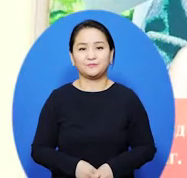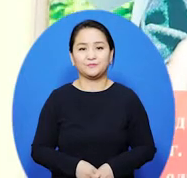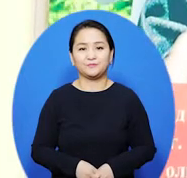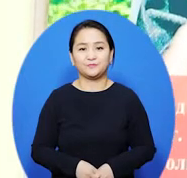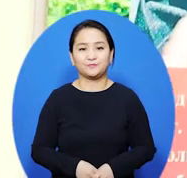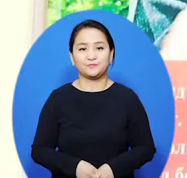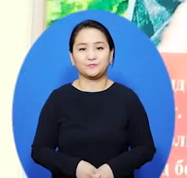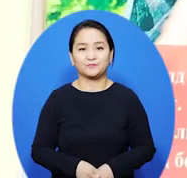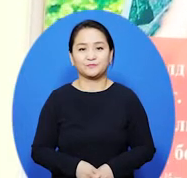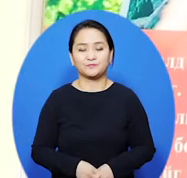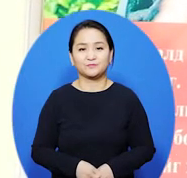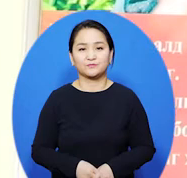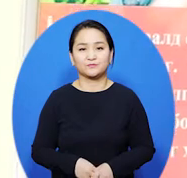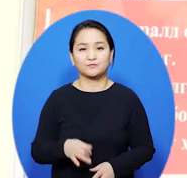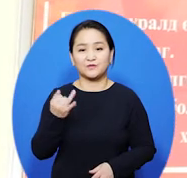Тэгээд